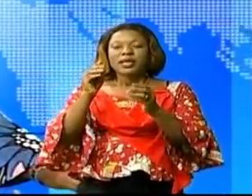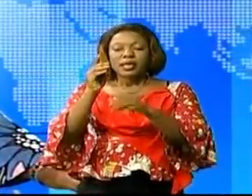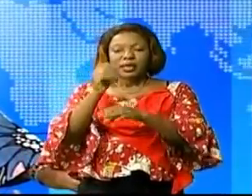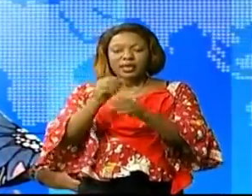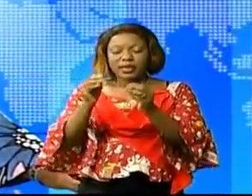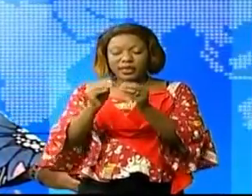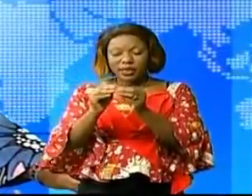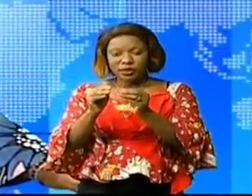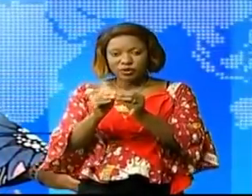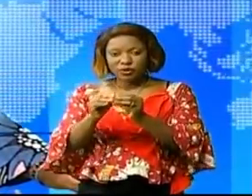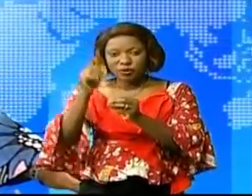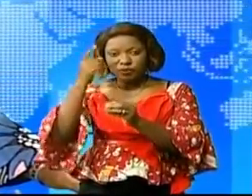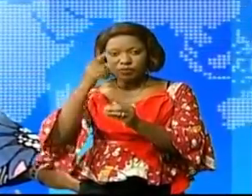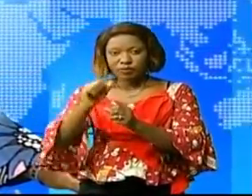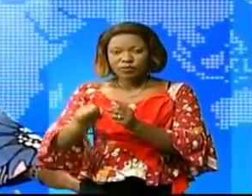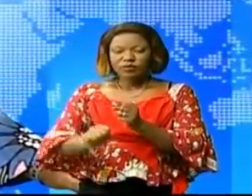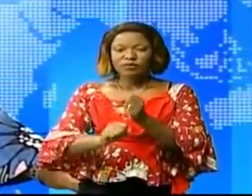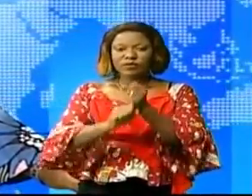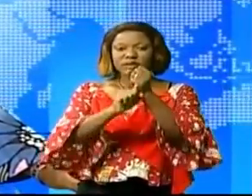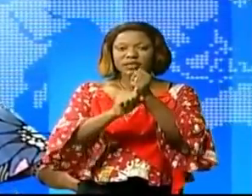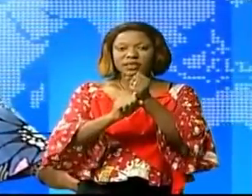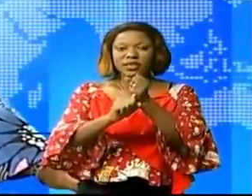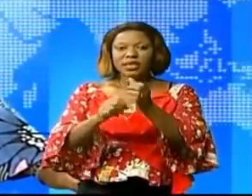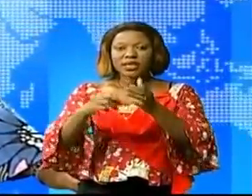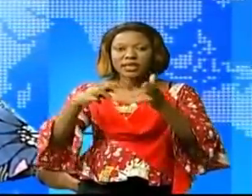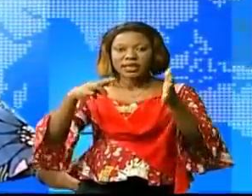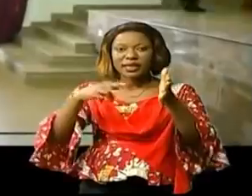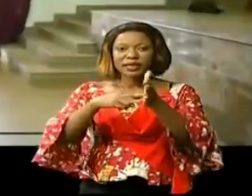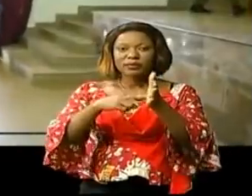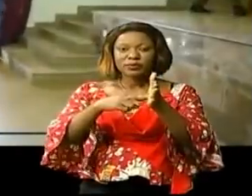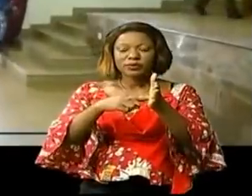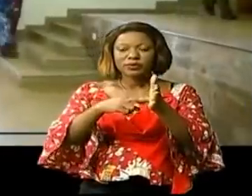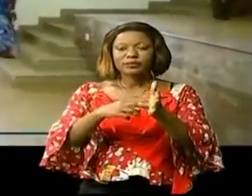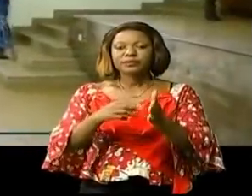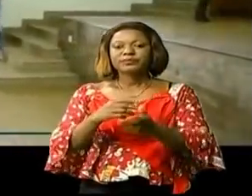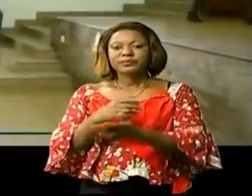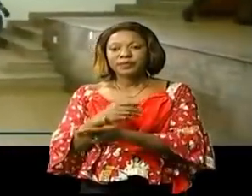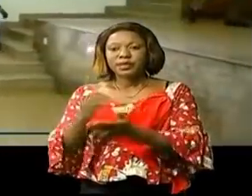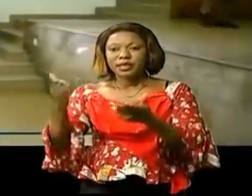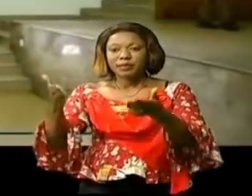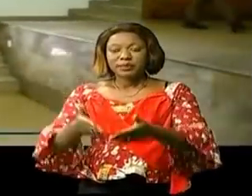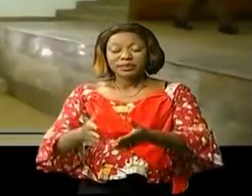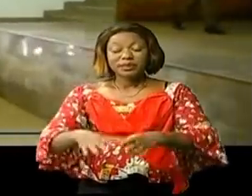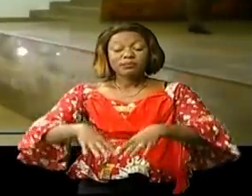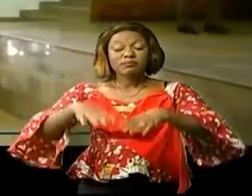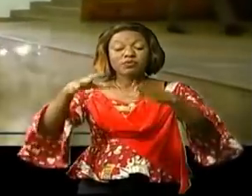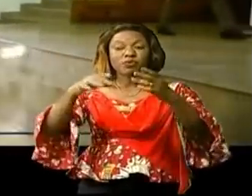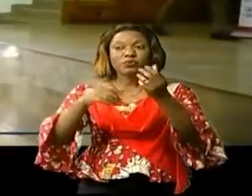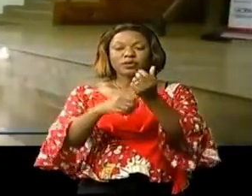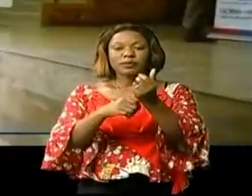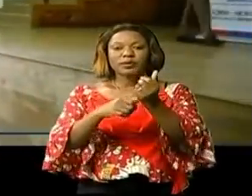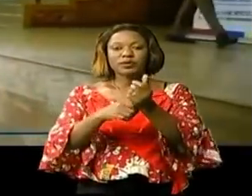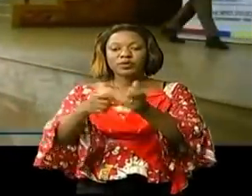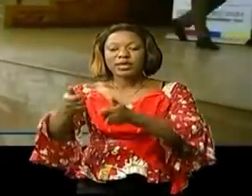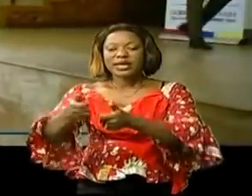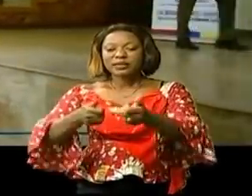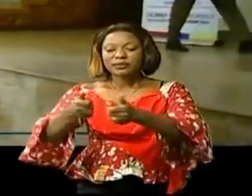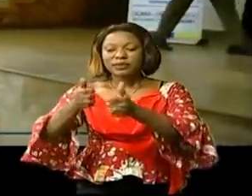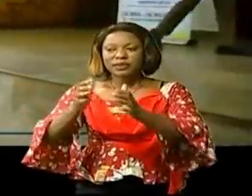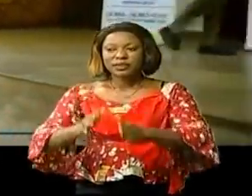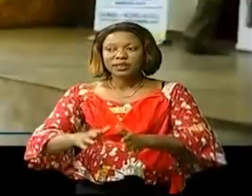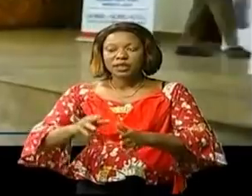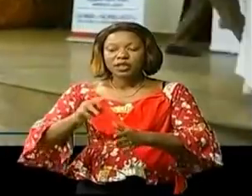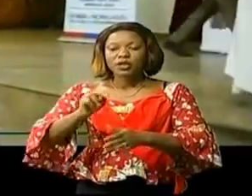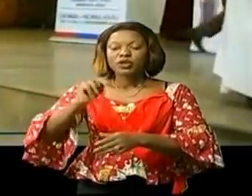acteurs pour rendre plus efficace la riposte. En présence de plusieurs responsables politico-administratifs de la province du Nord